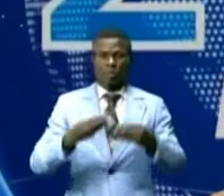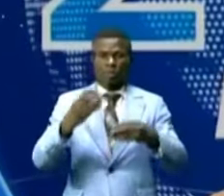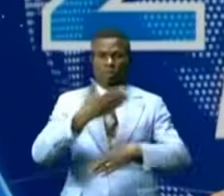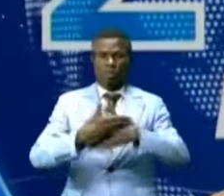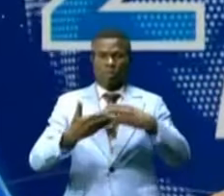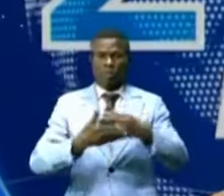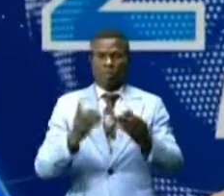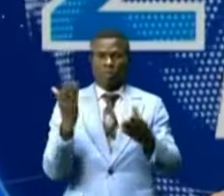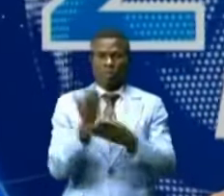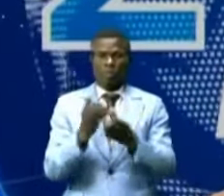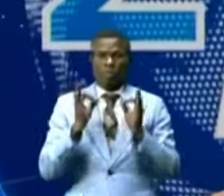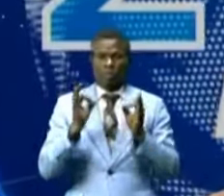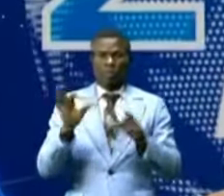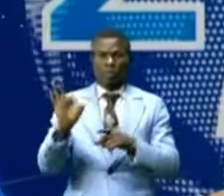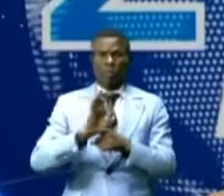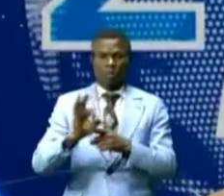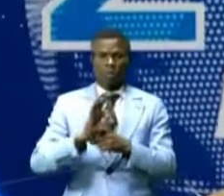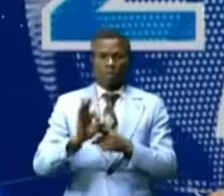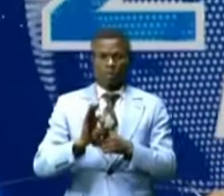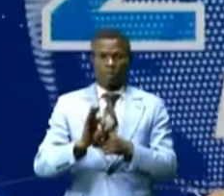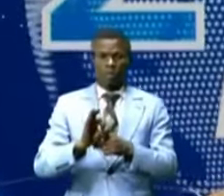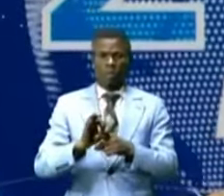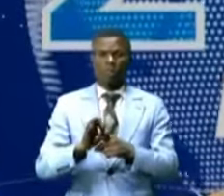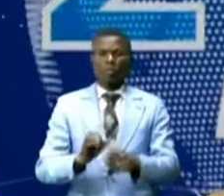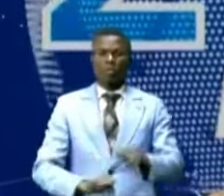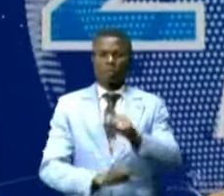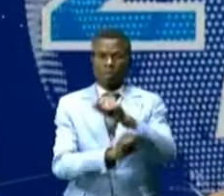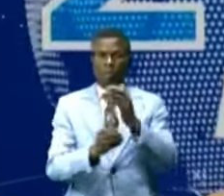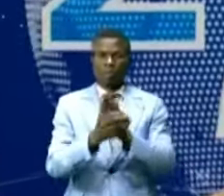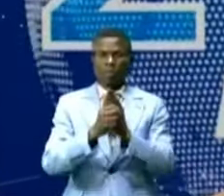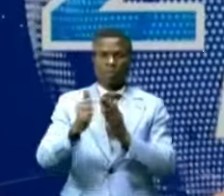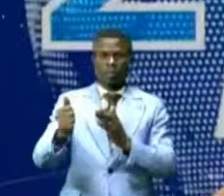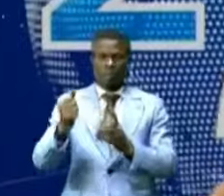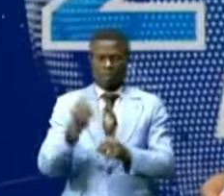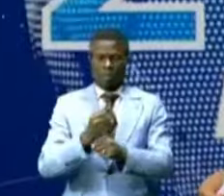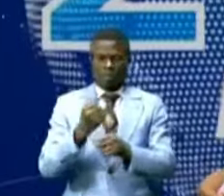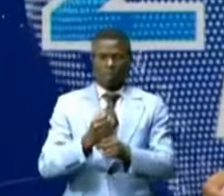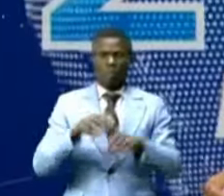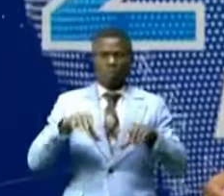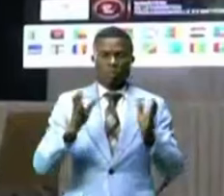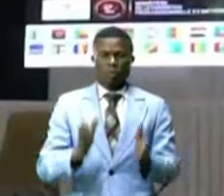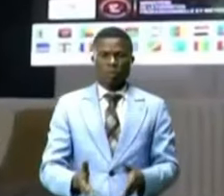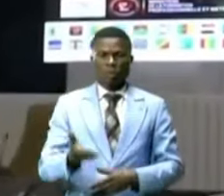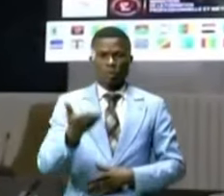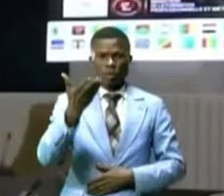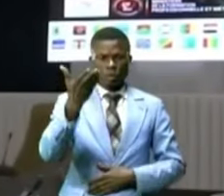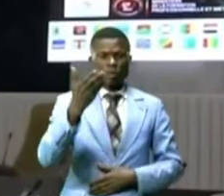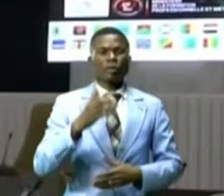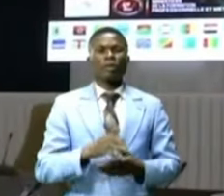nouvelle approche dans la formation et d'une main-d'œuvre de qualité. On fait le point avec Cédric Eninambo.